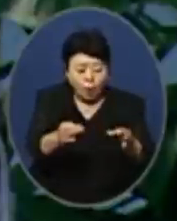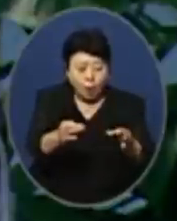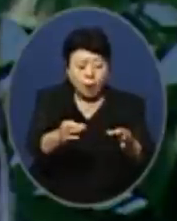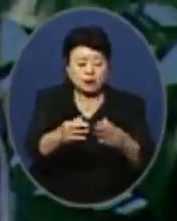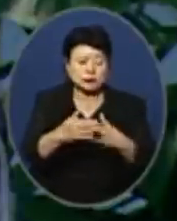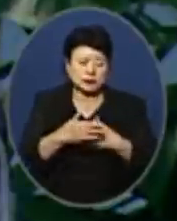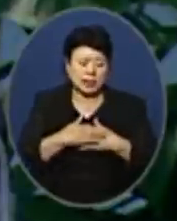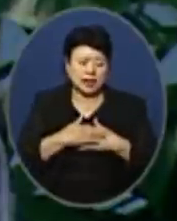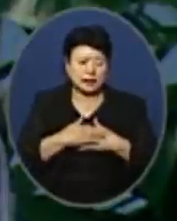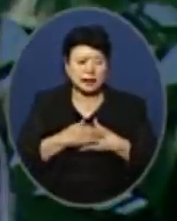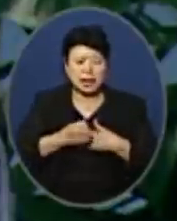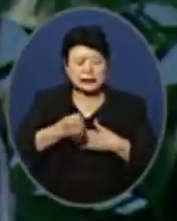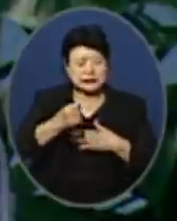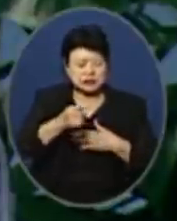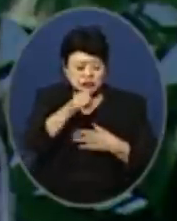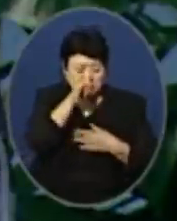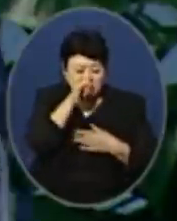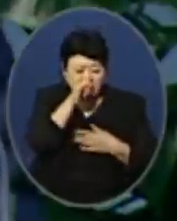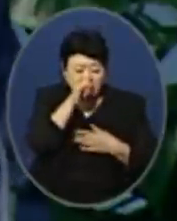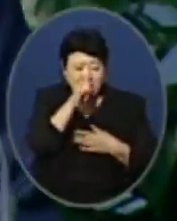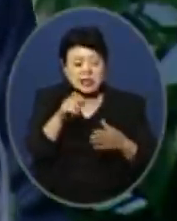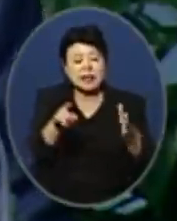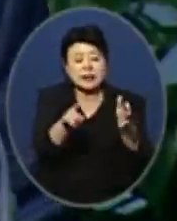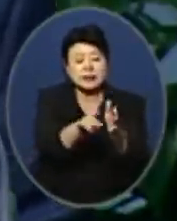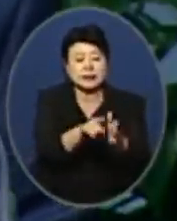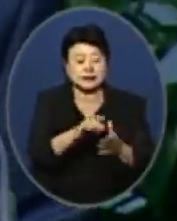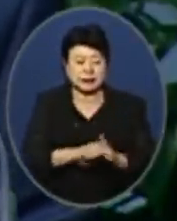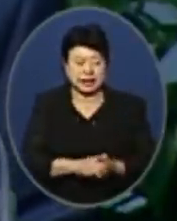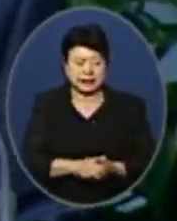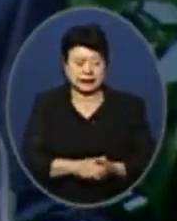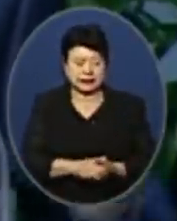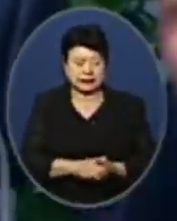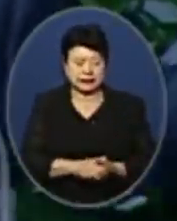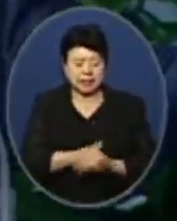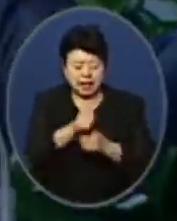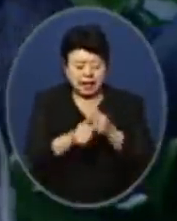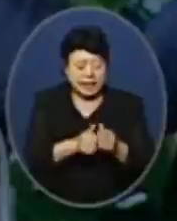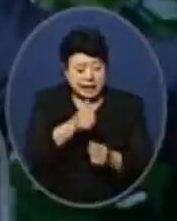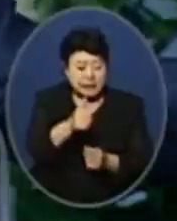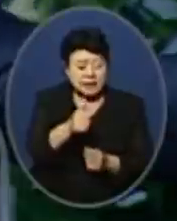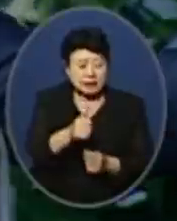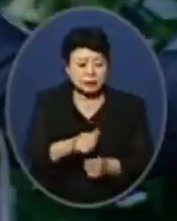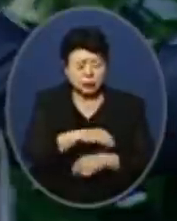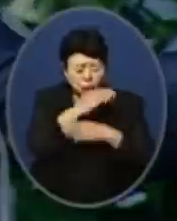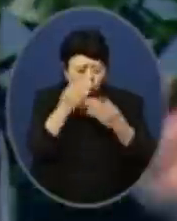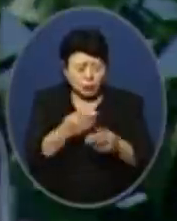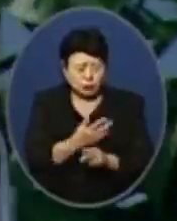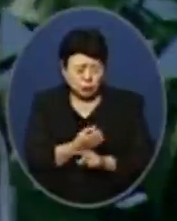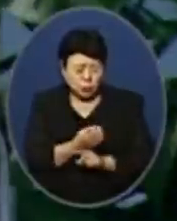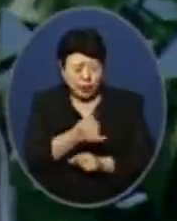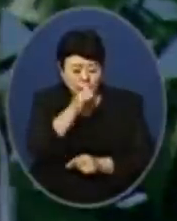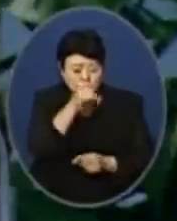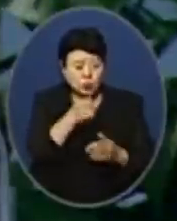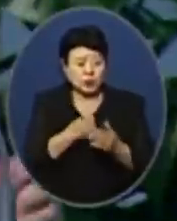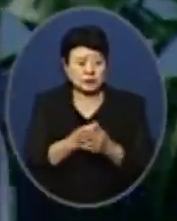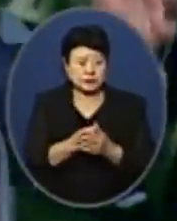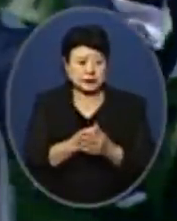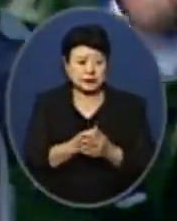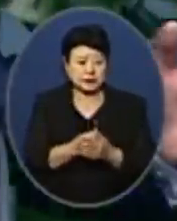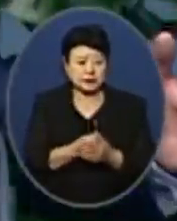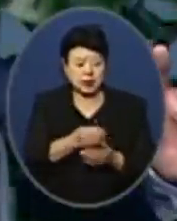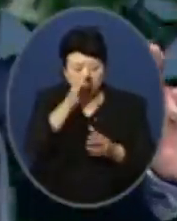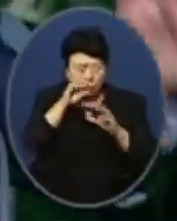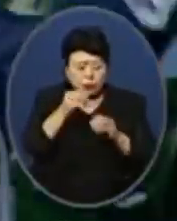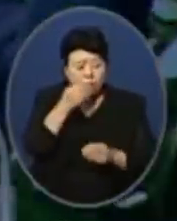나는 그것을 가질 수 있다고 하는 것이 믿음입니다. 하나님은 무궁무진한 보화를 가지고 계십니다.